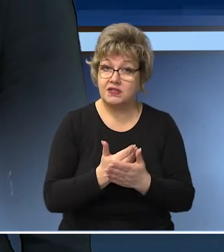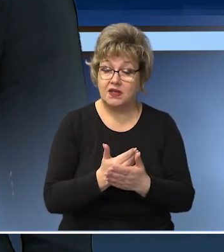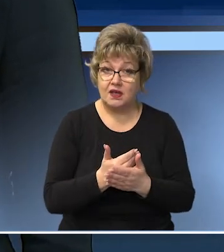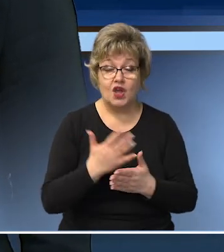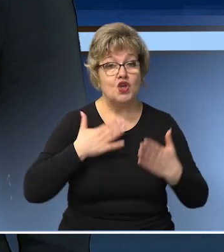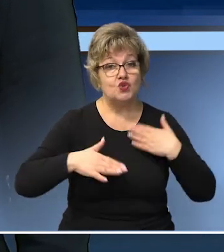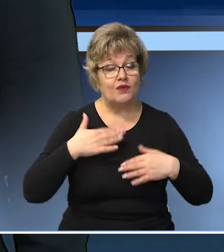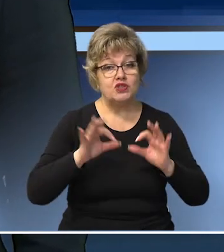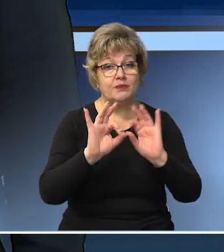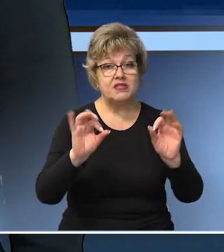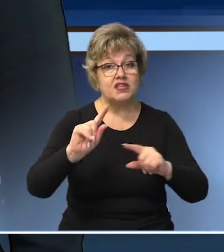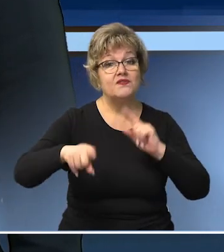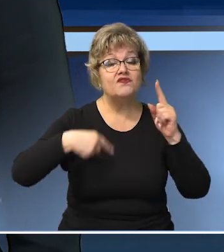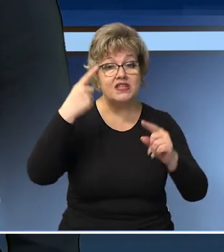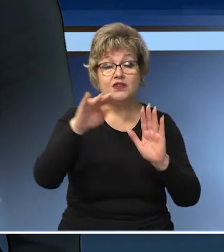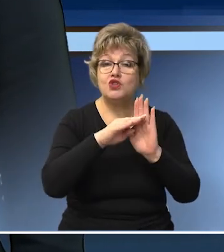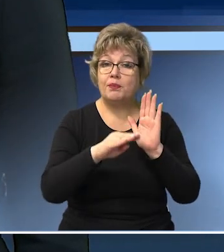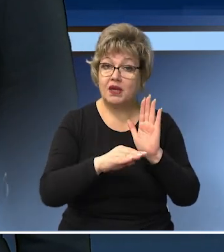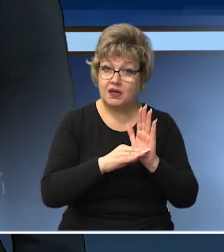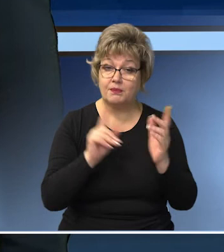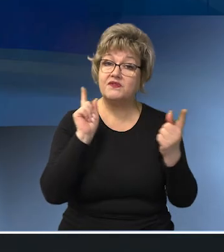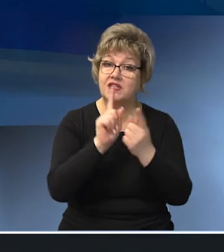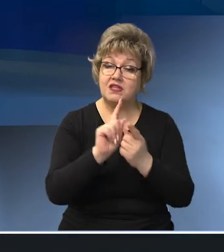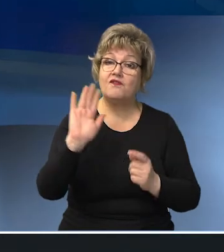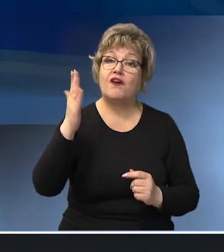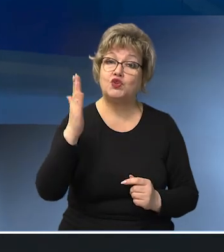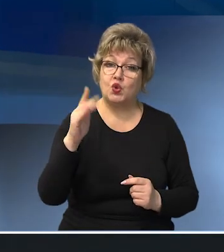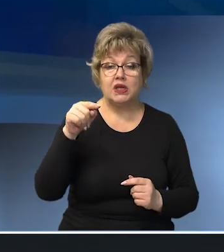новостей, о которых с удовольствием расскажем в нашей следующей программе.